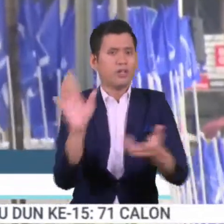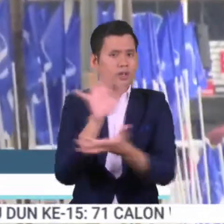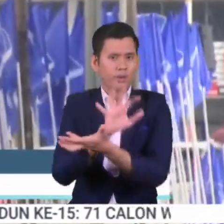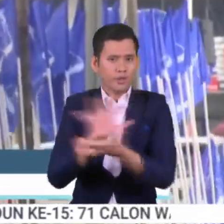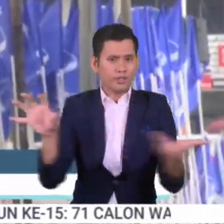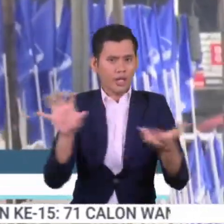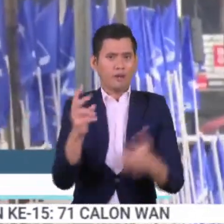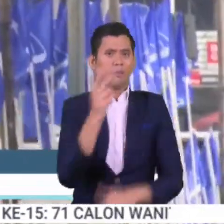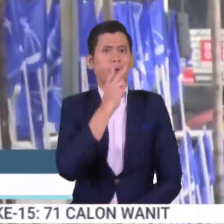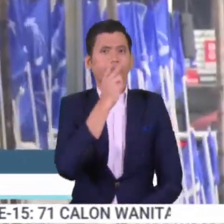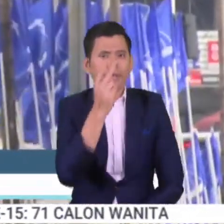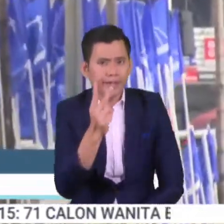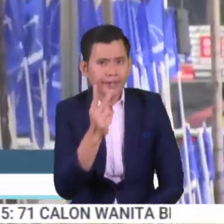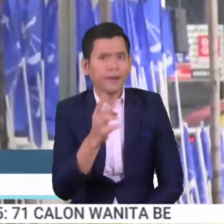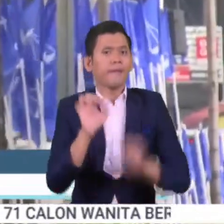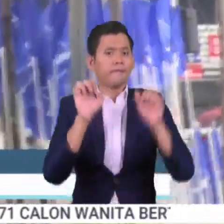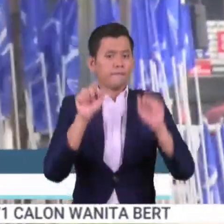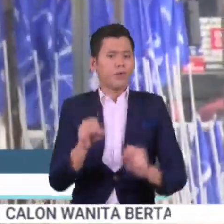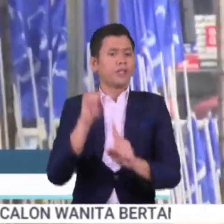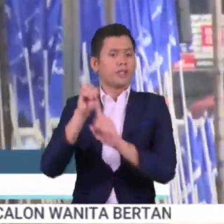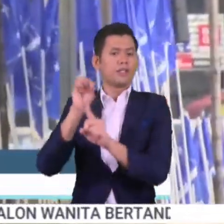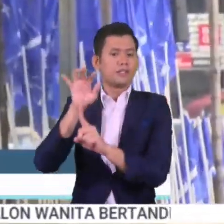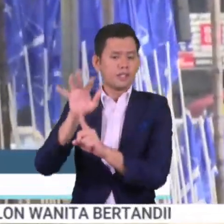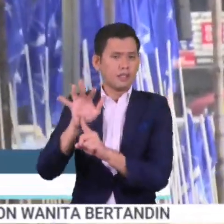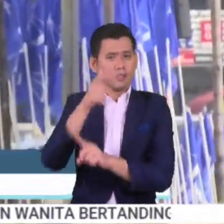pemandangan pemandu-pemandu ini terjejas oleh kerana